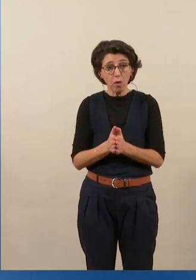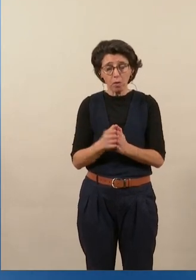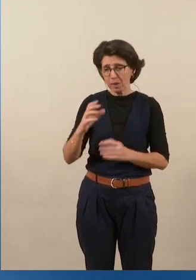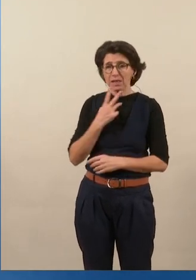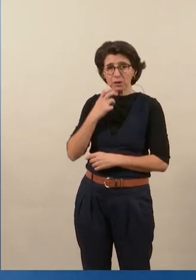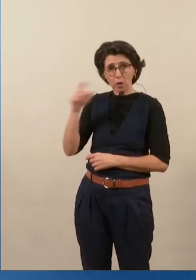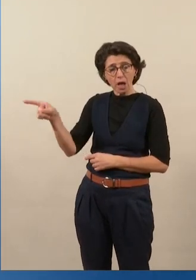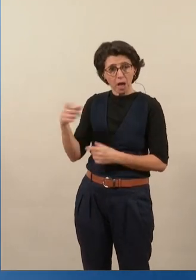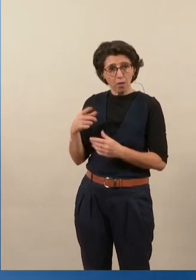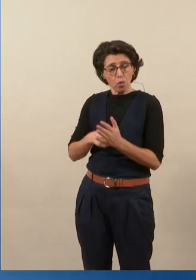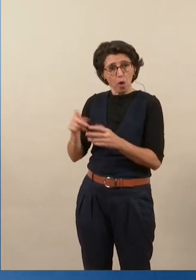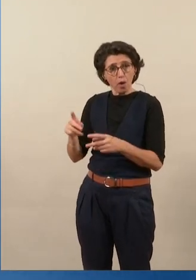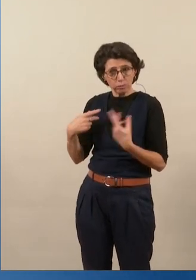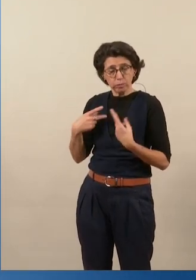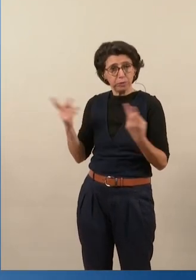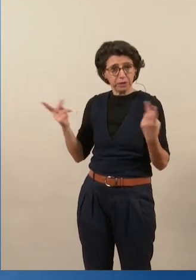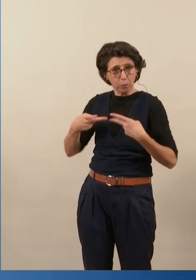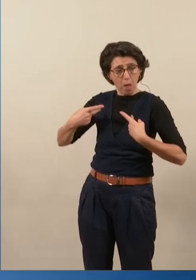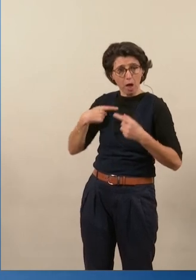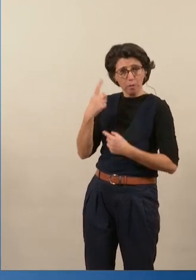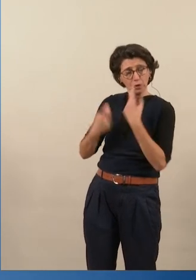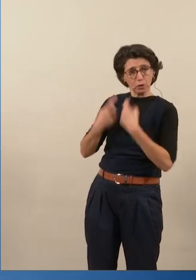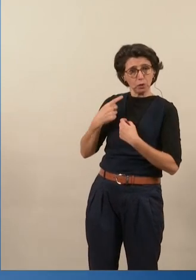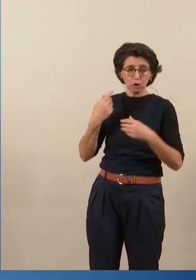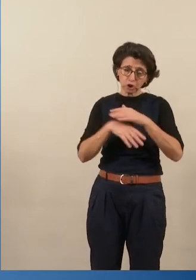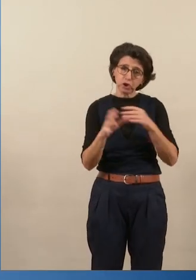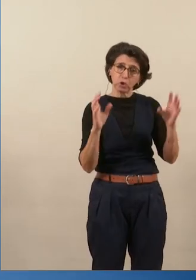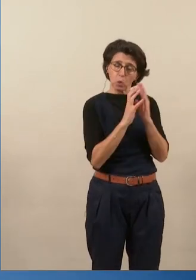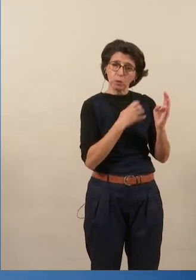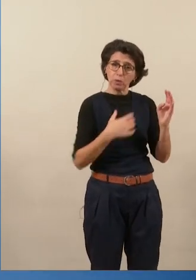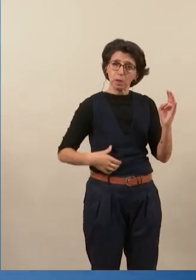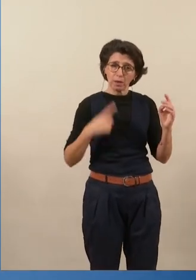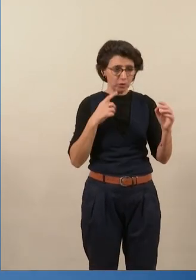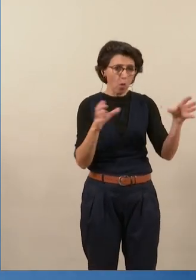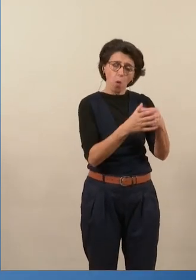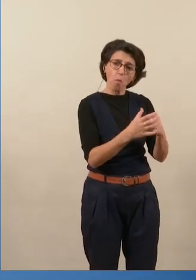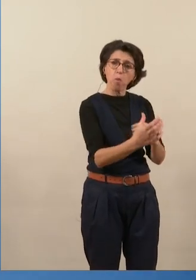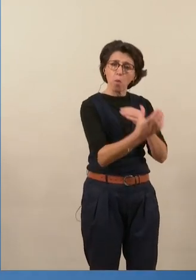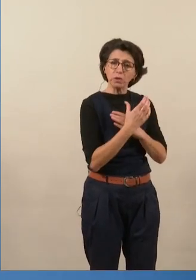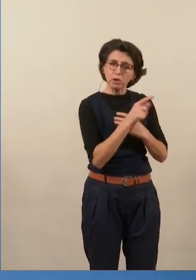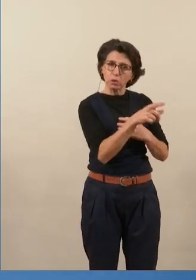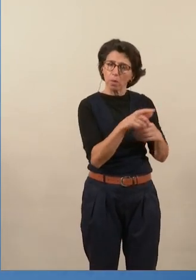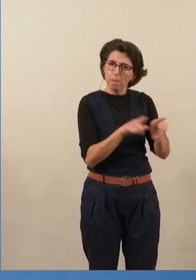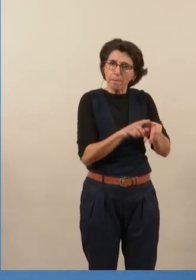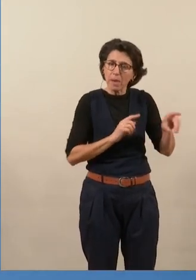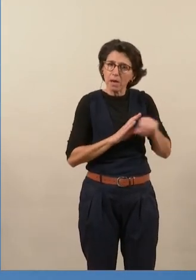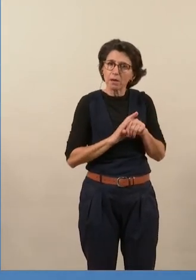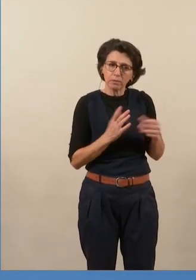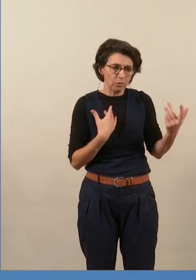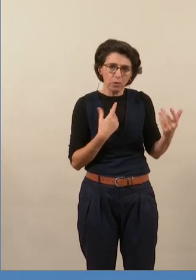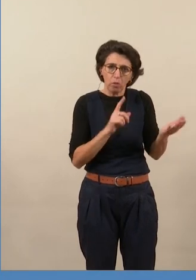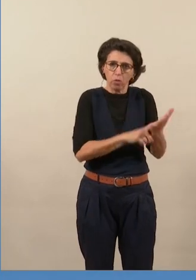citoyens posent des questions au Conseil Municipal vous ne pouvez pas traiter différemment vos oppositions qui ont la légitimité de poser des questions qui ont la